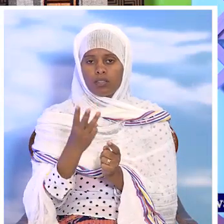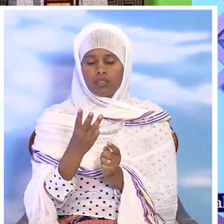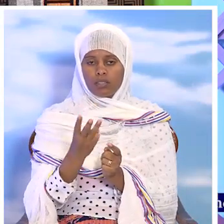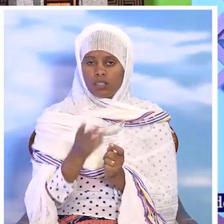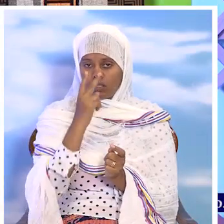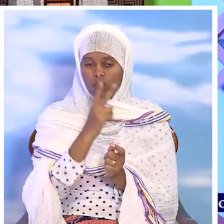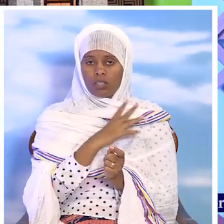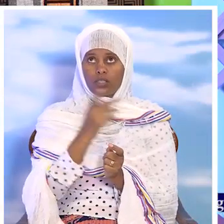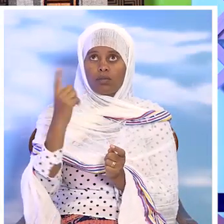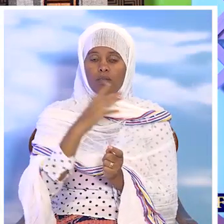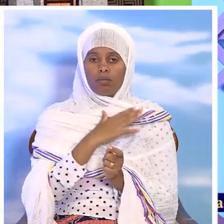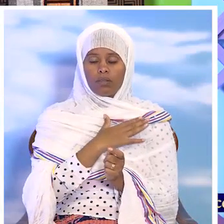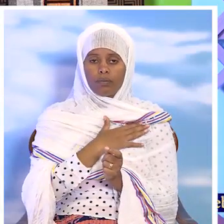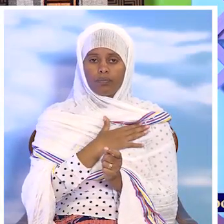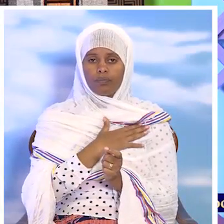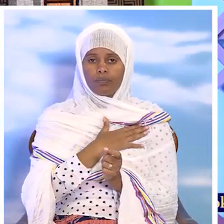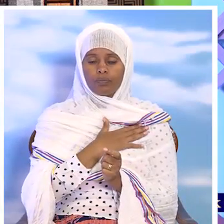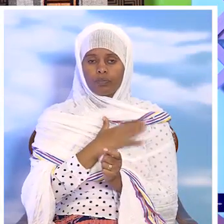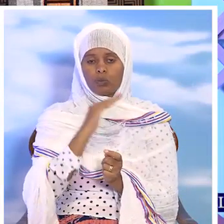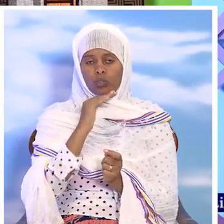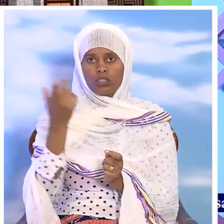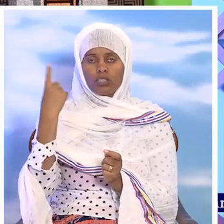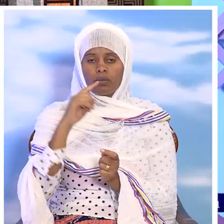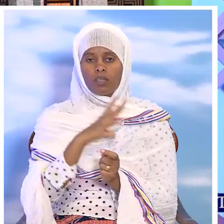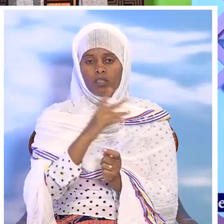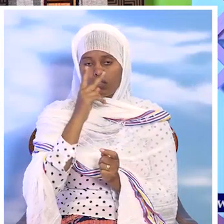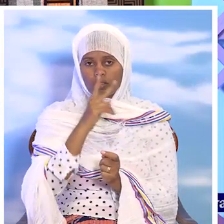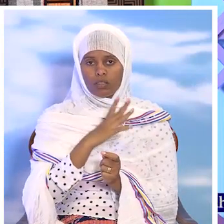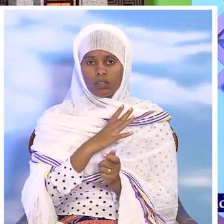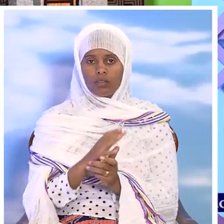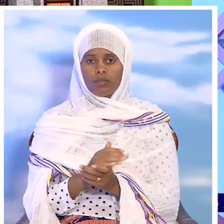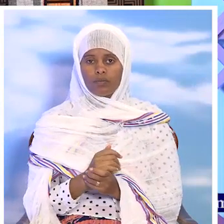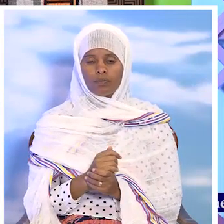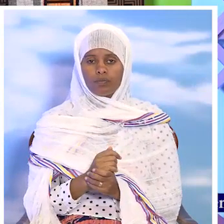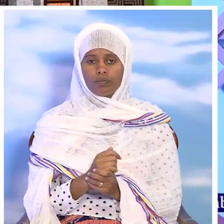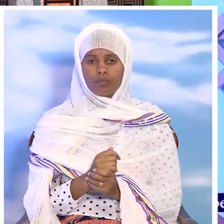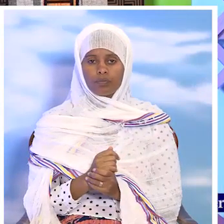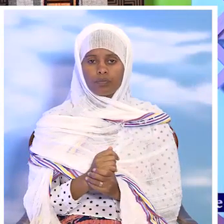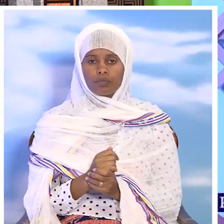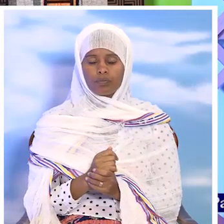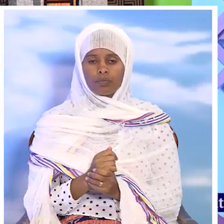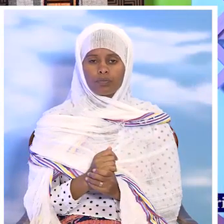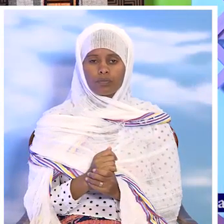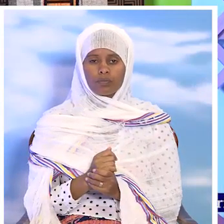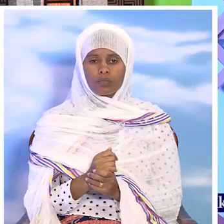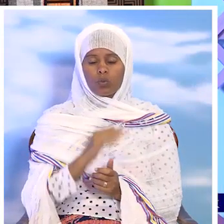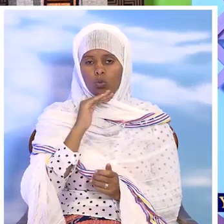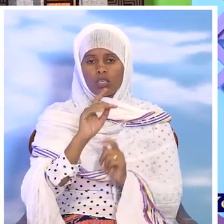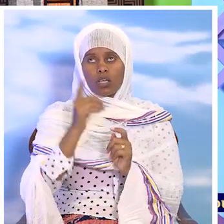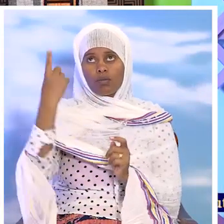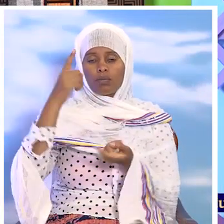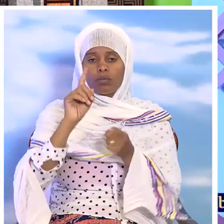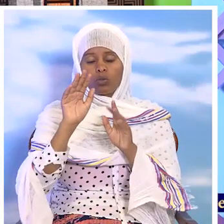ኣምላኽና ንድሕሪ ኢና መሰወል ለእግዚኣብሔር ኣንተ በል ከምእለ ኣይባል ህስተ ይኮና ብምባል ገሊፅዎ ማለት እዩ። እዚ ከዓ እንታይ እዩ ወዲ ኣምላኽ እንታምጓስ